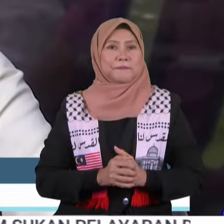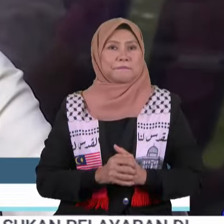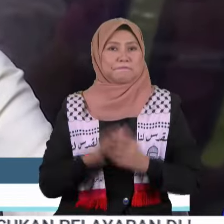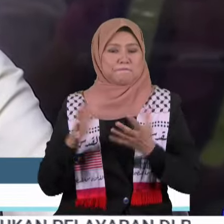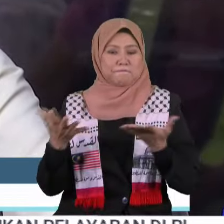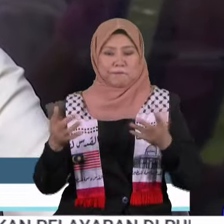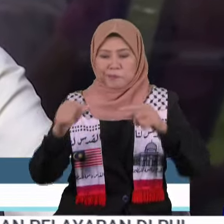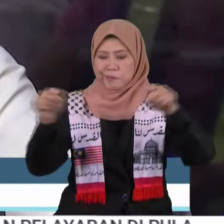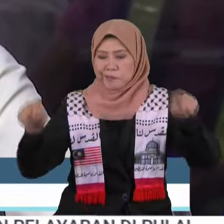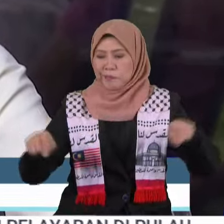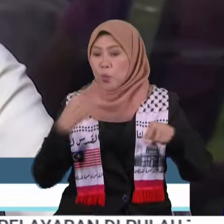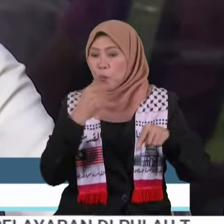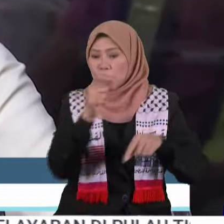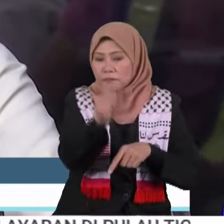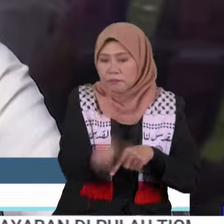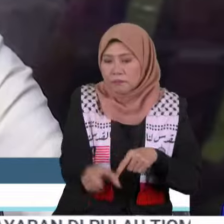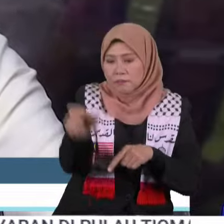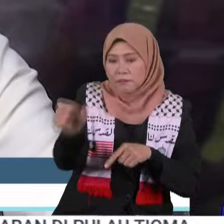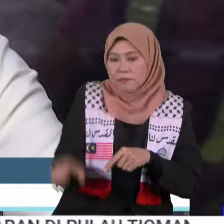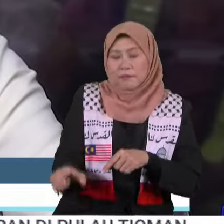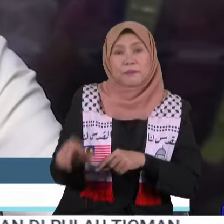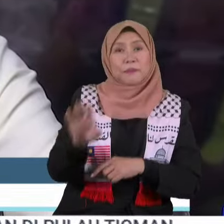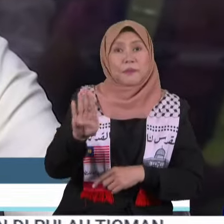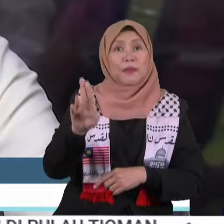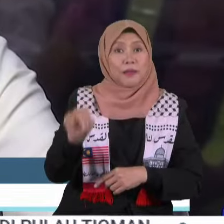manifesto calon BN.